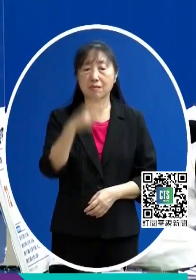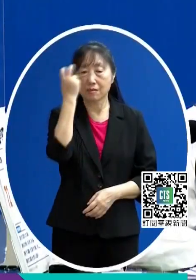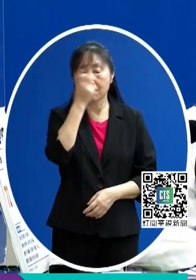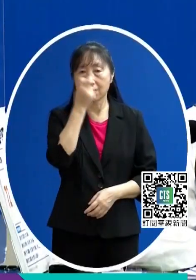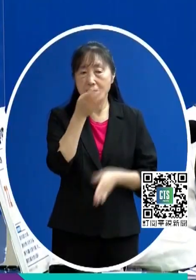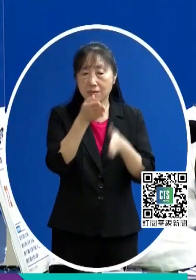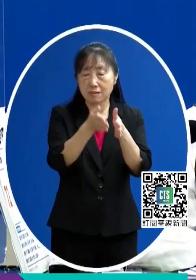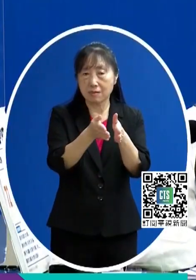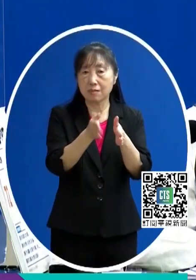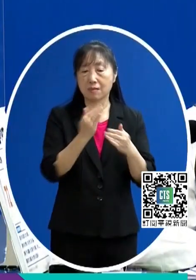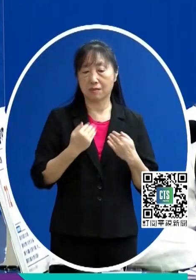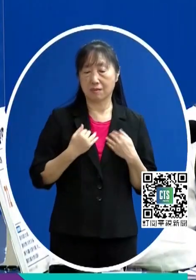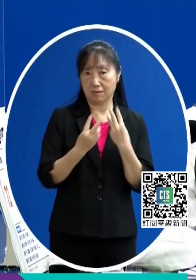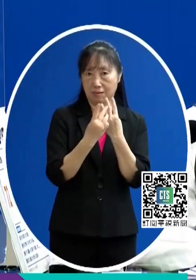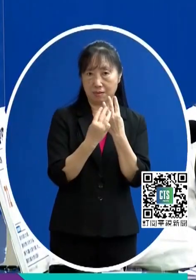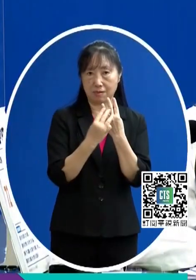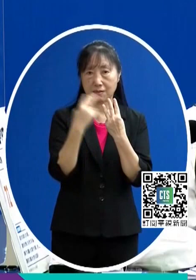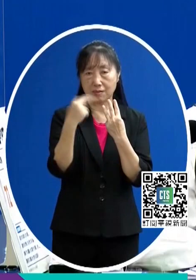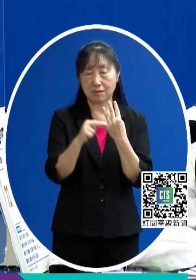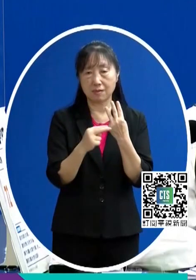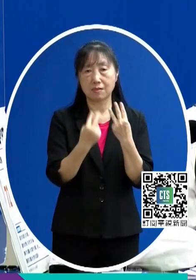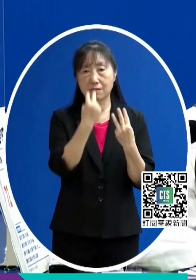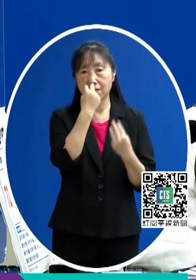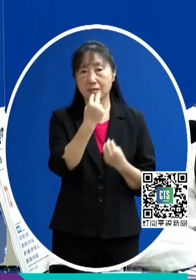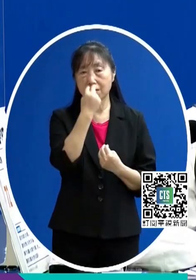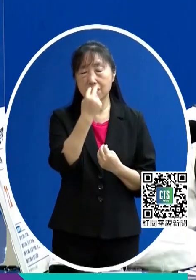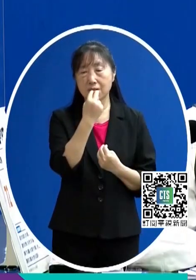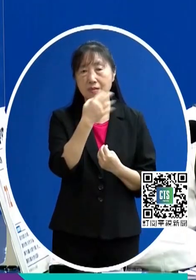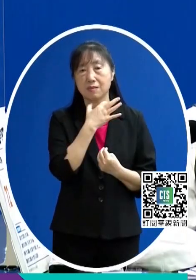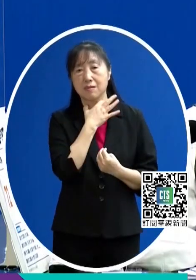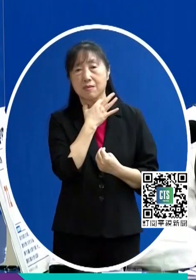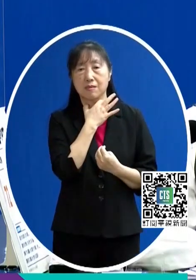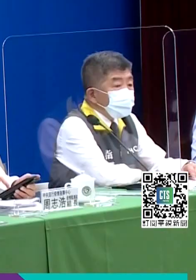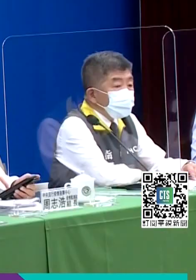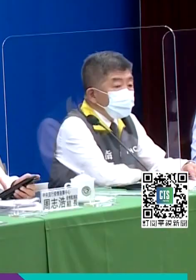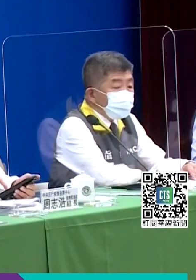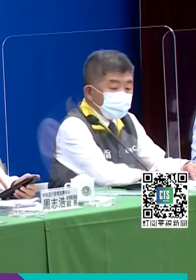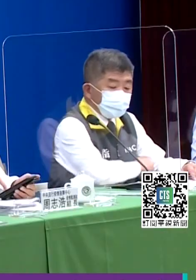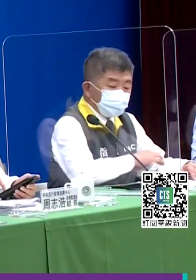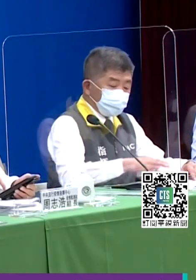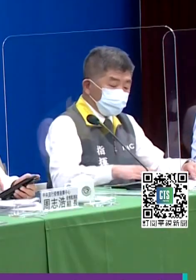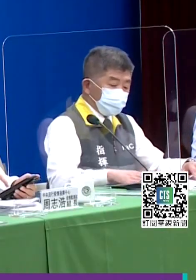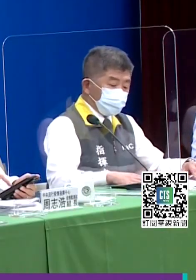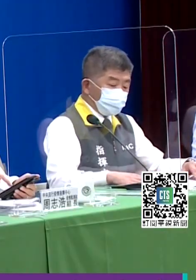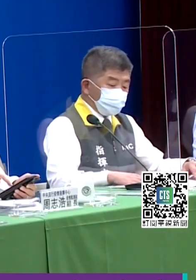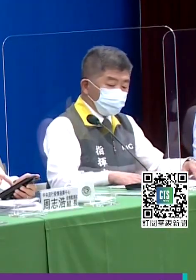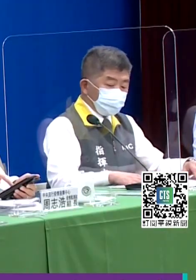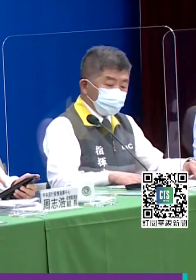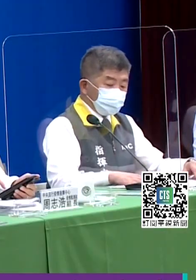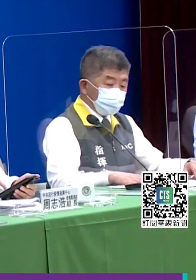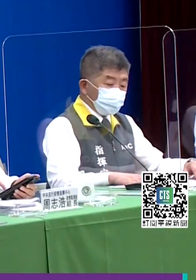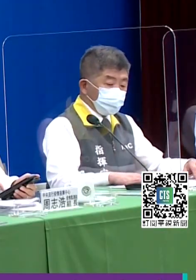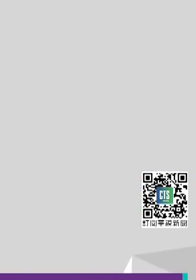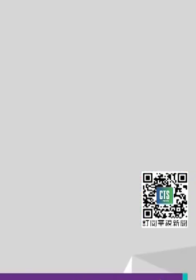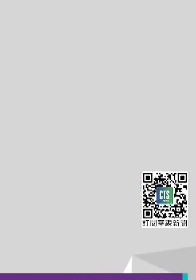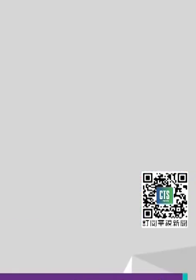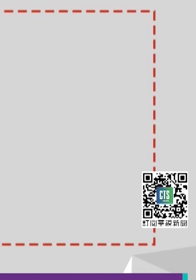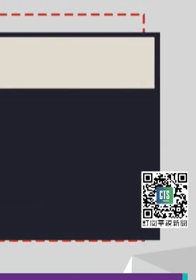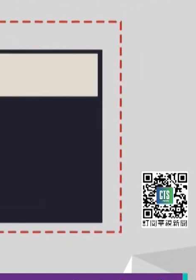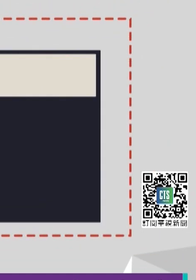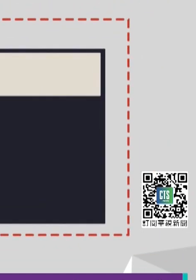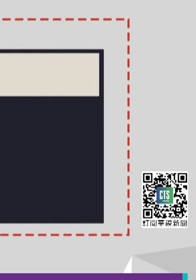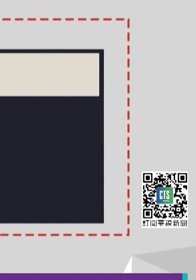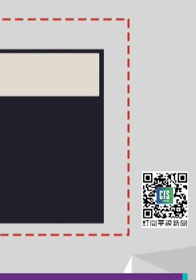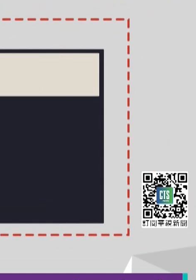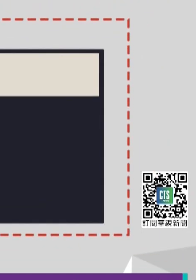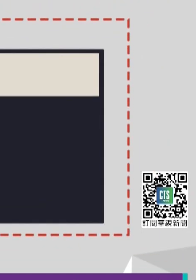状，或是有肺炎跟这个呼吸窘迫的一个状况。 不止死亡创新高，中重症也不太乐观。9号新